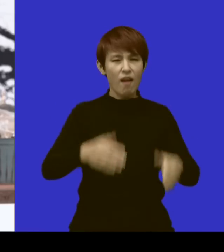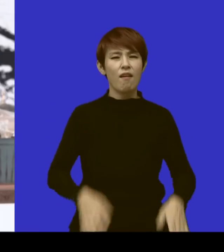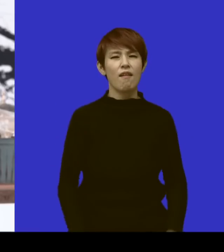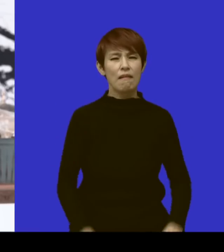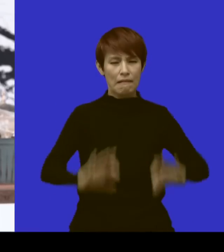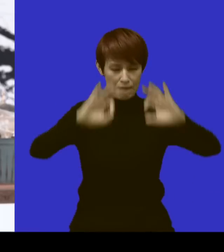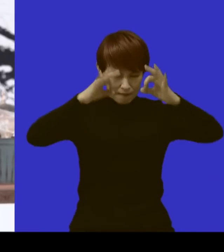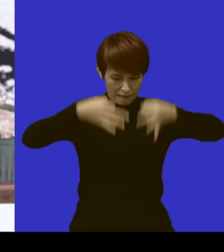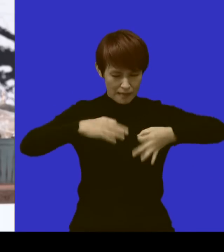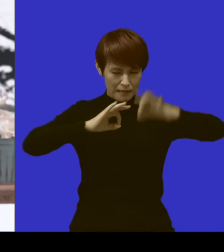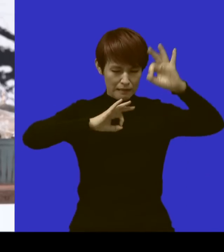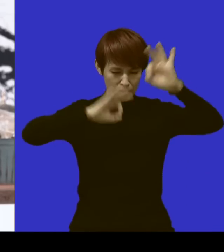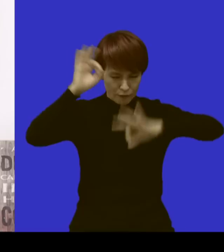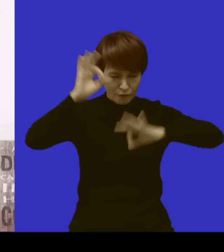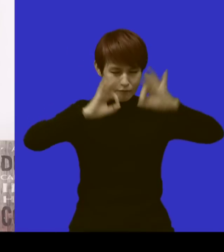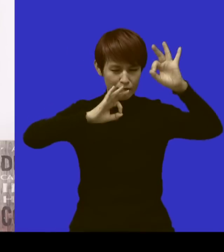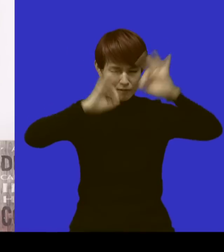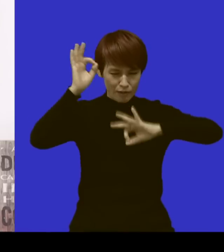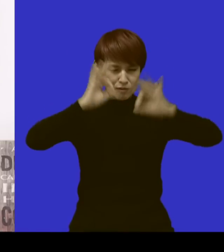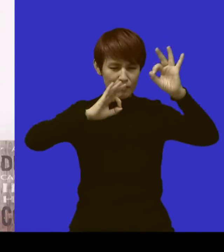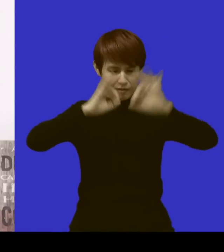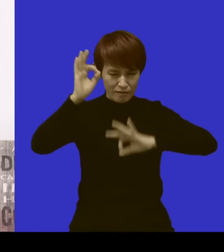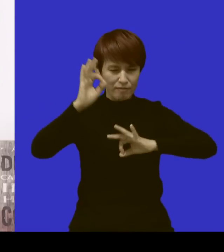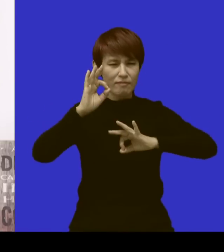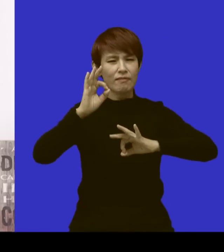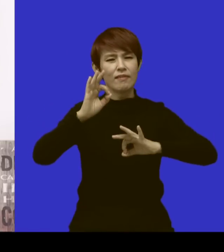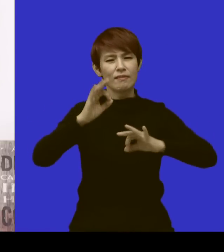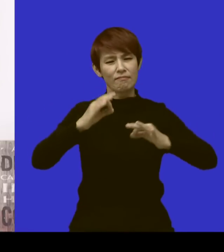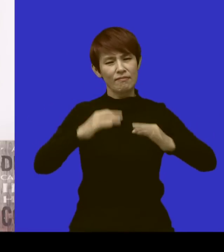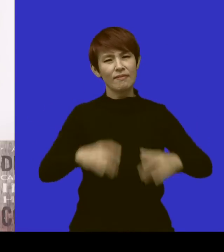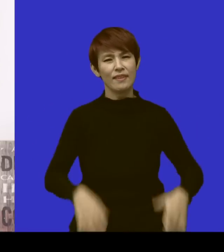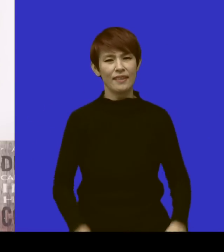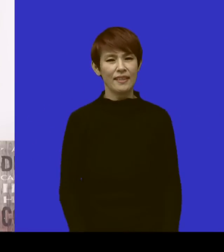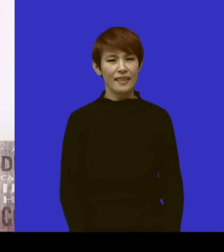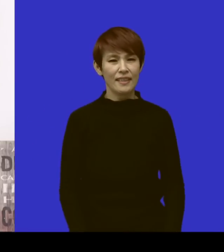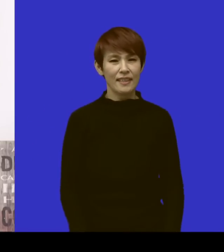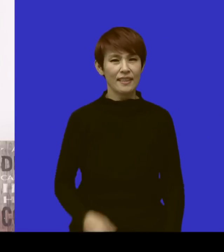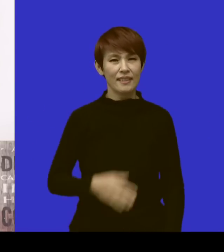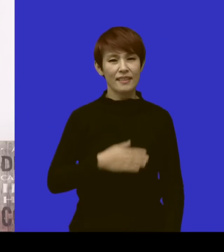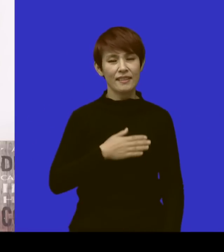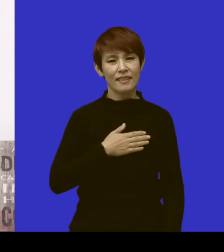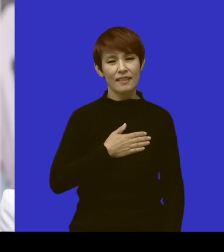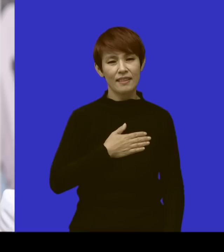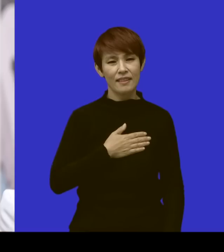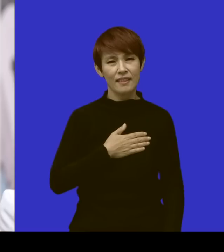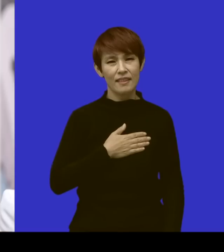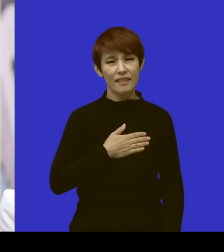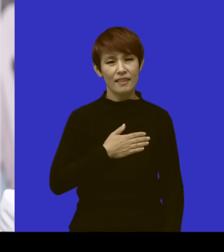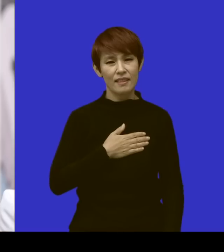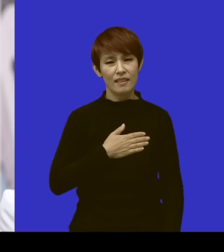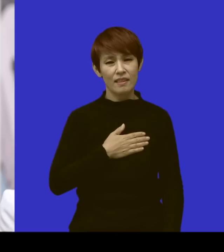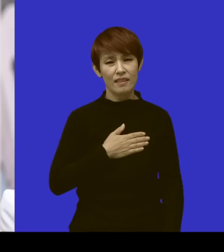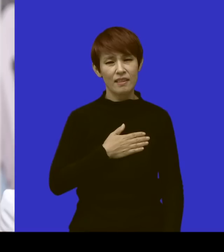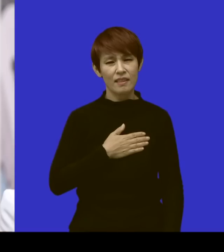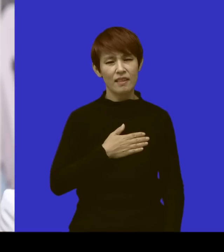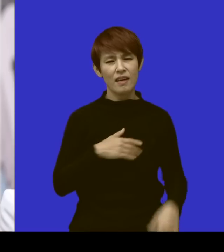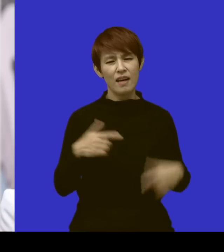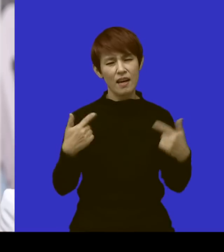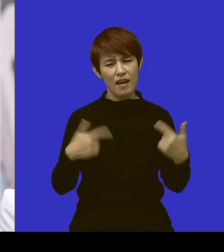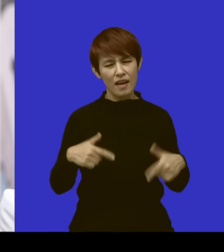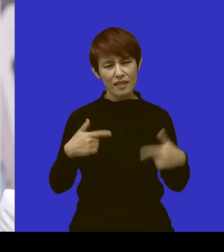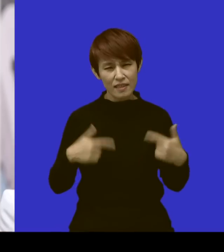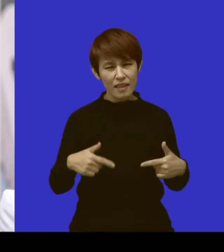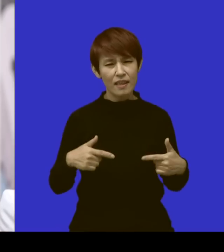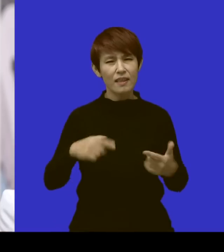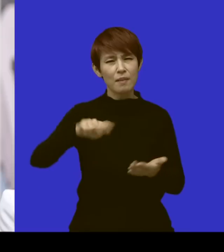계속 실수하고 계속 넘어지고 그래서 그 인터뷰할 때도 제가 이제 말씀을 드렸는데 그냥 매 순간 돌아온